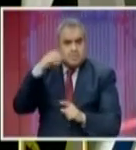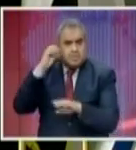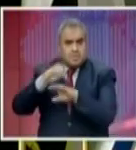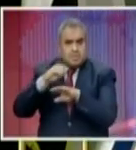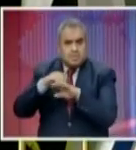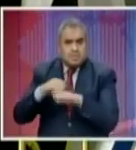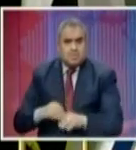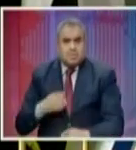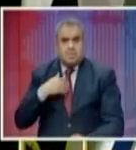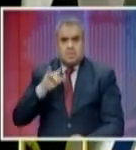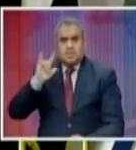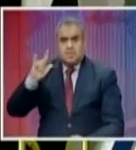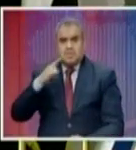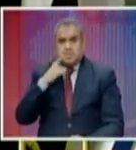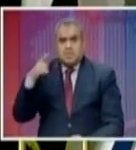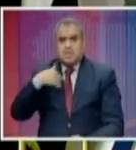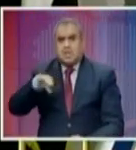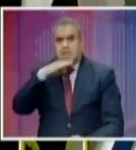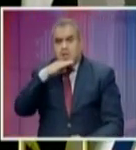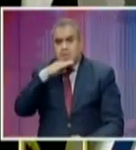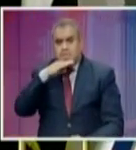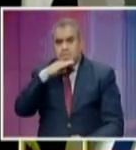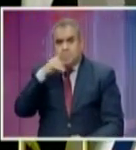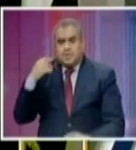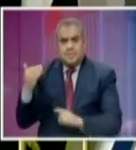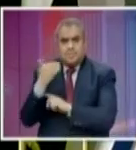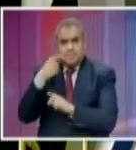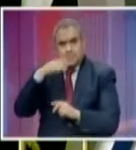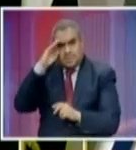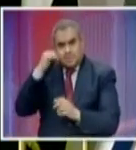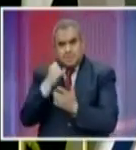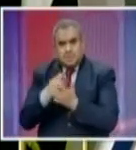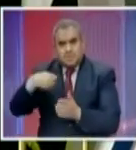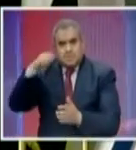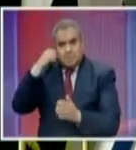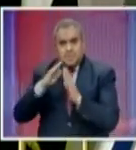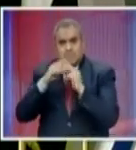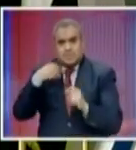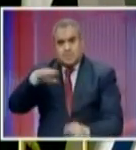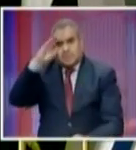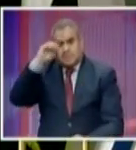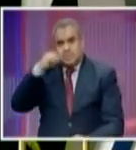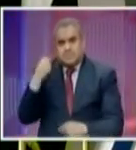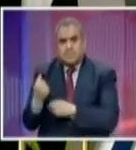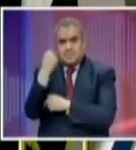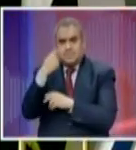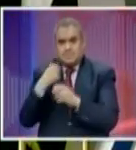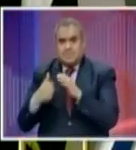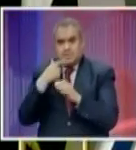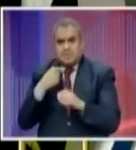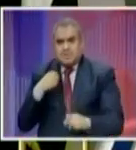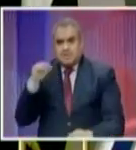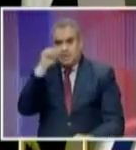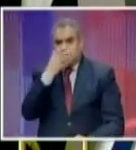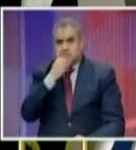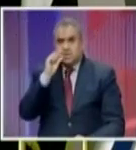انا بحبك قوي احلى اب شفت في حياتي كلها سيادة الرئيس الجمهورية كل التحية للبطل الجميل شهاب